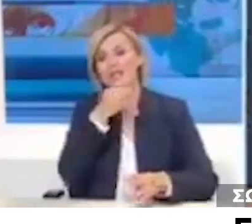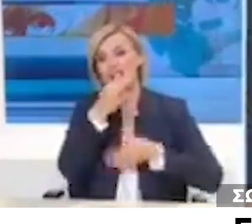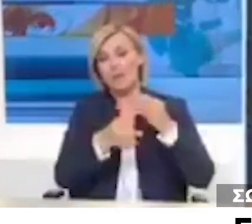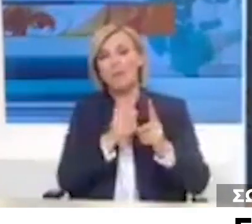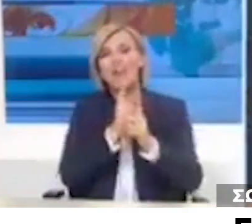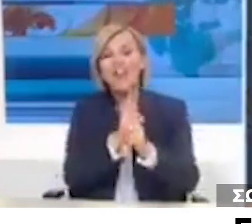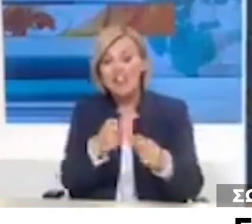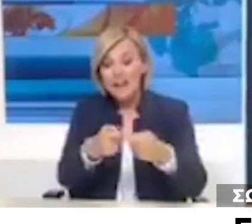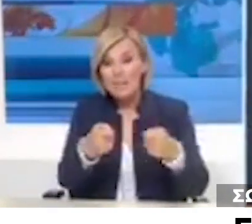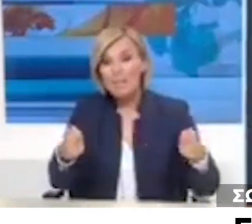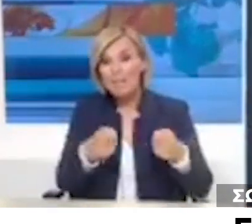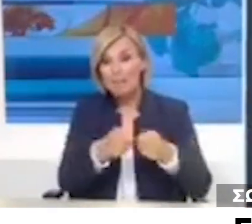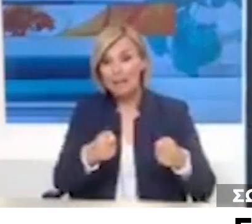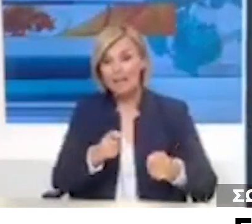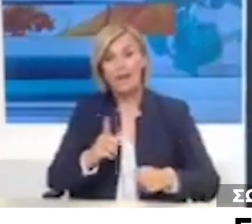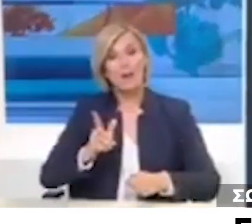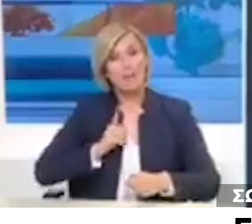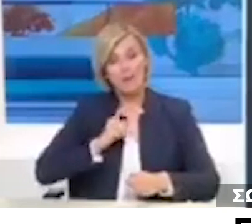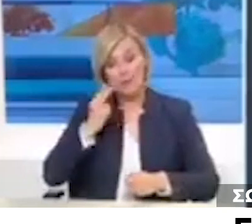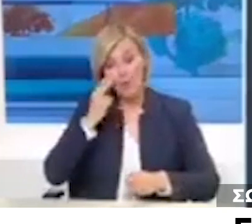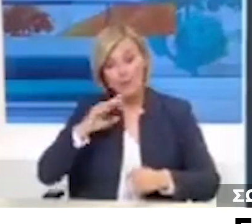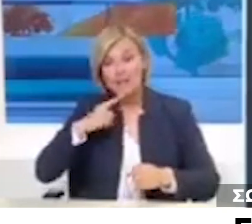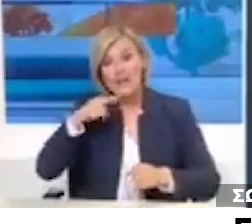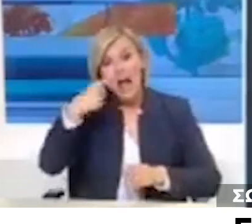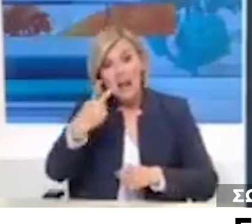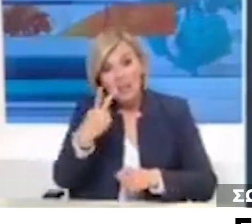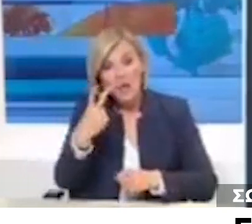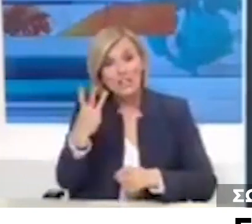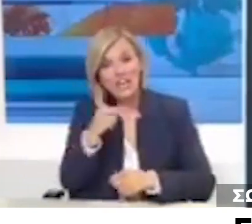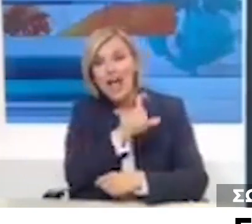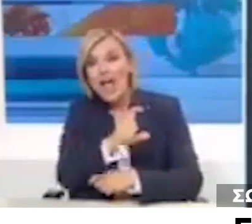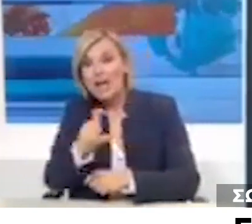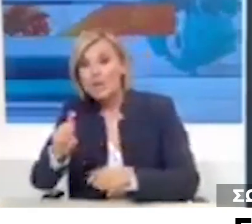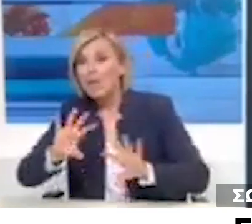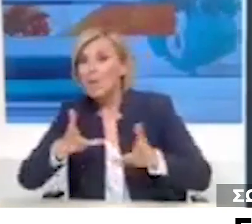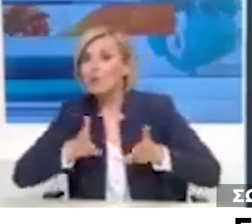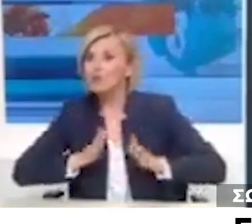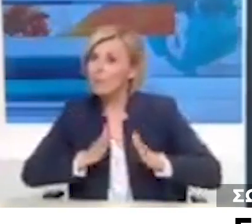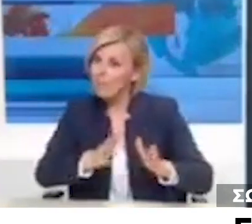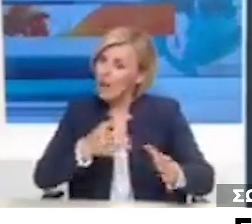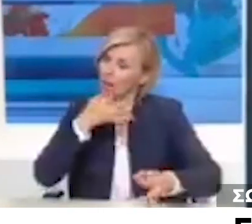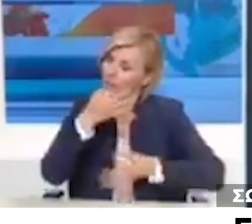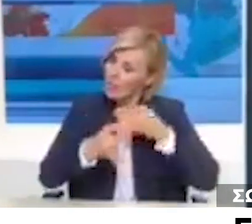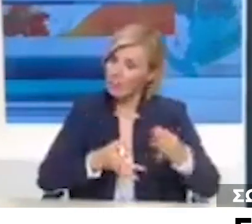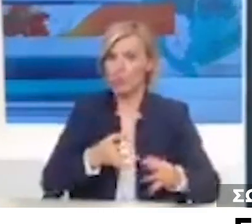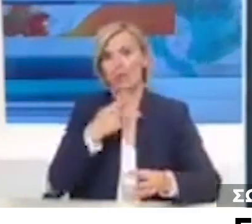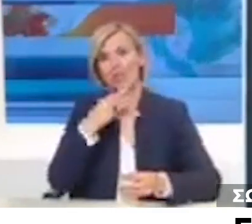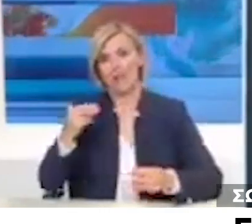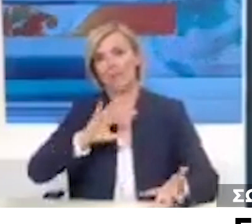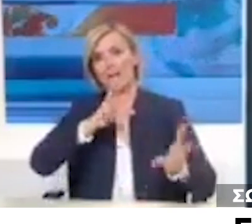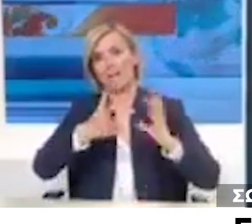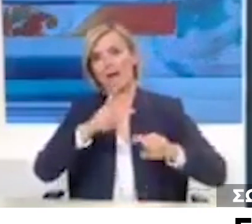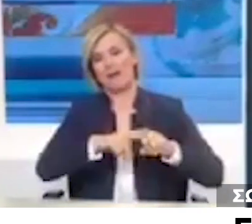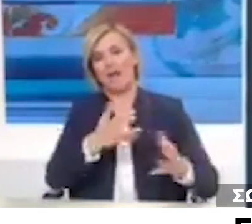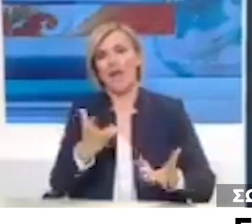ακόμα. Πρέπει να δούμε πώς θα πάει η επιδημία στη χώρα μας στις επόμενες εβδομάδες. Με την άρση, τη σταδιακή άρση των μέτρων και μετά να μιλήσουμε για τις πανελλαδικές.